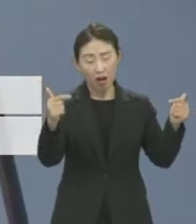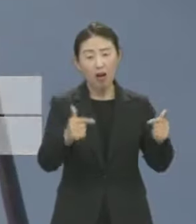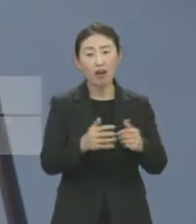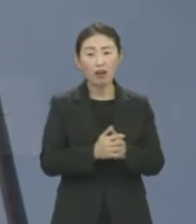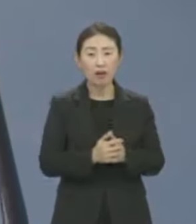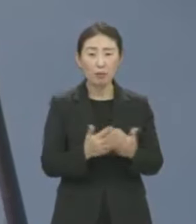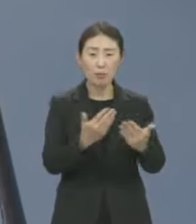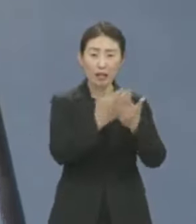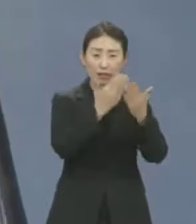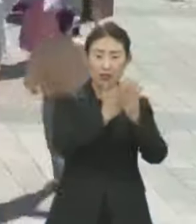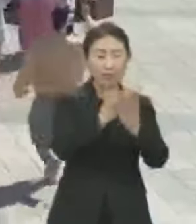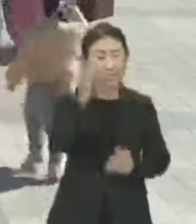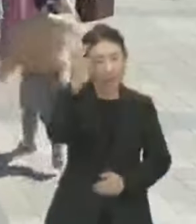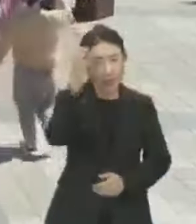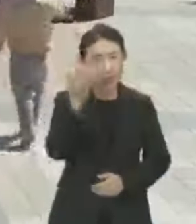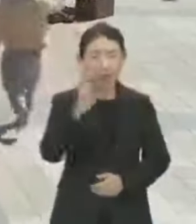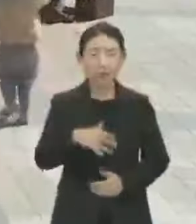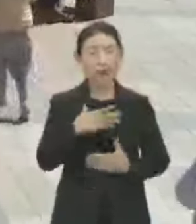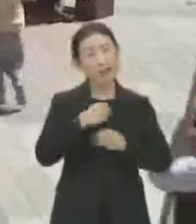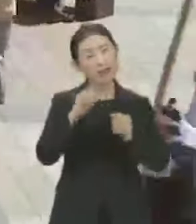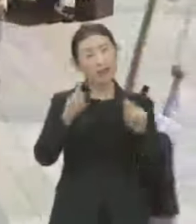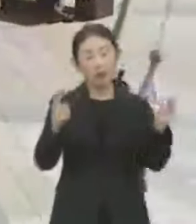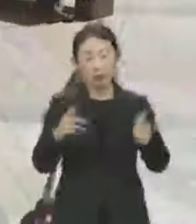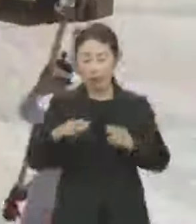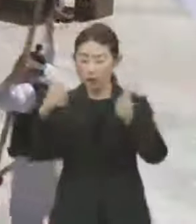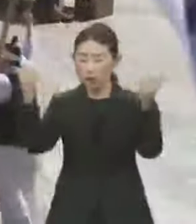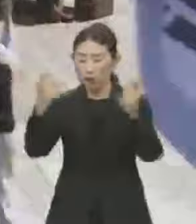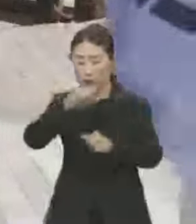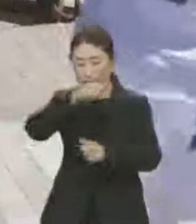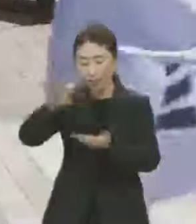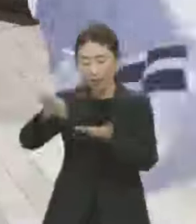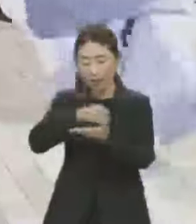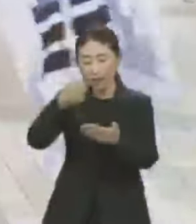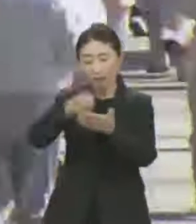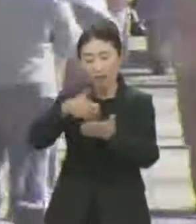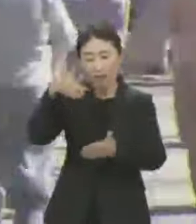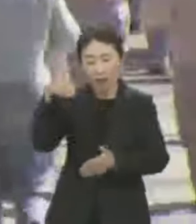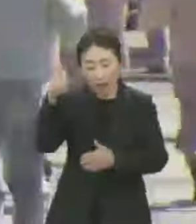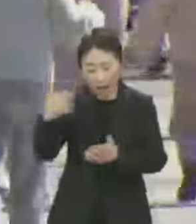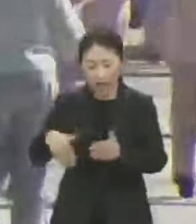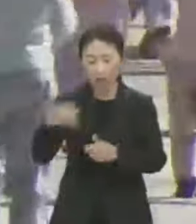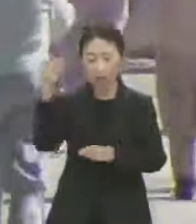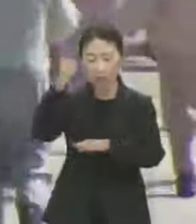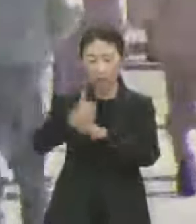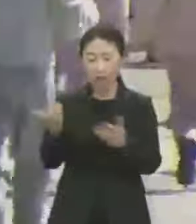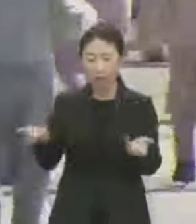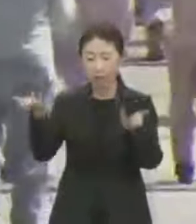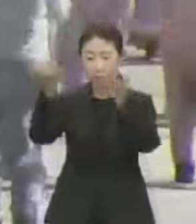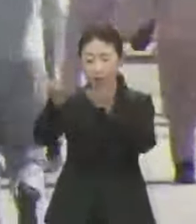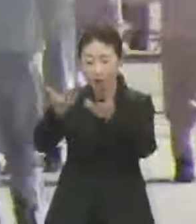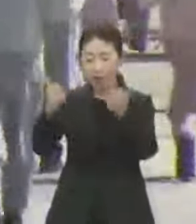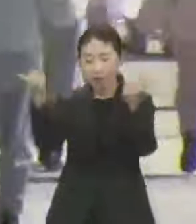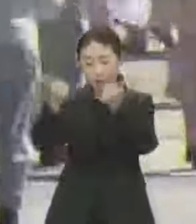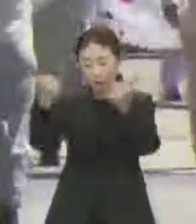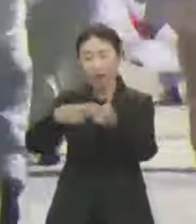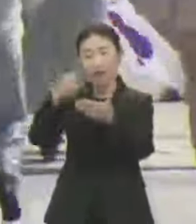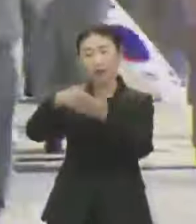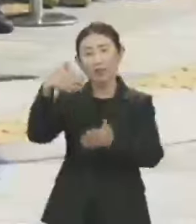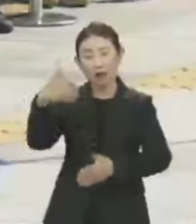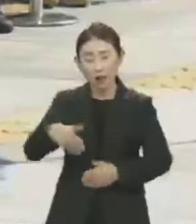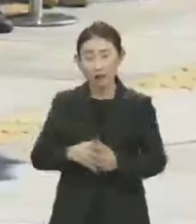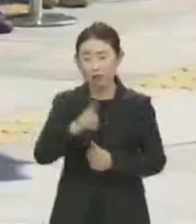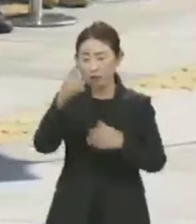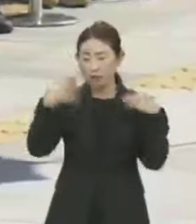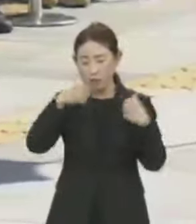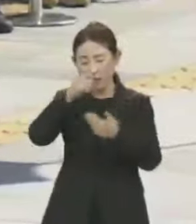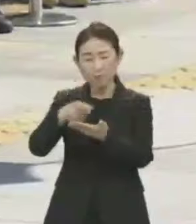안심할 수는 없습니다. 아직 국회 예결위 논의와 국회 본회의 통과 등 절차가 남아있는데 정부의 긴축 재정 기조에